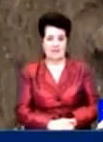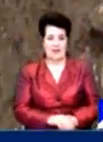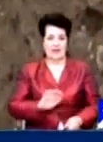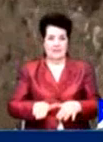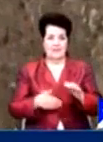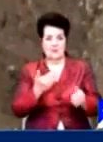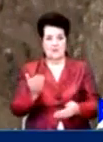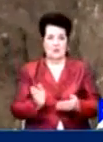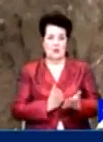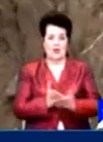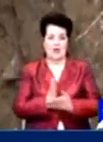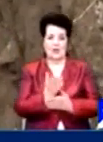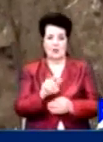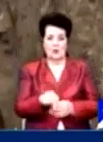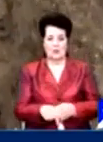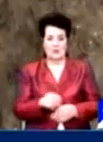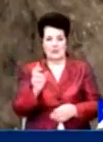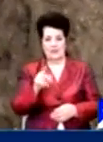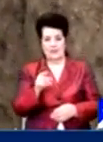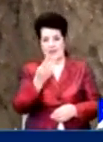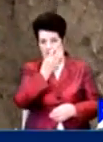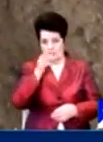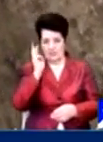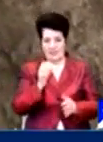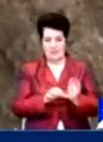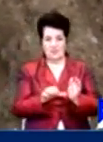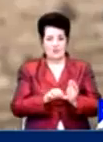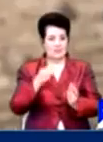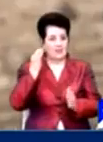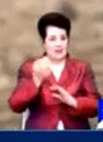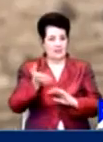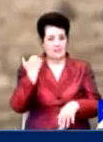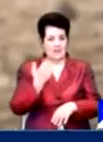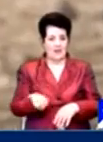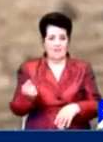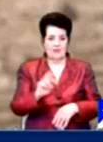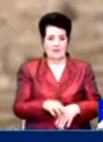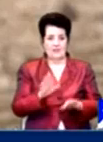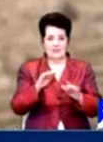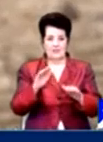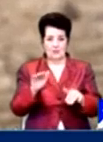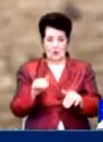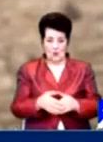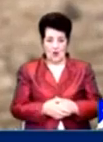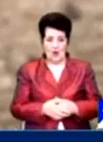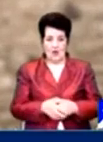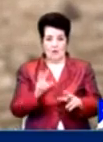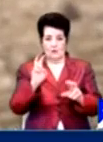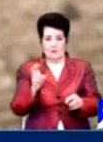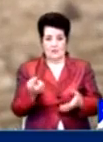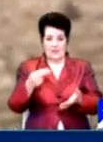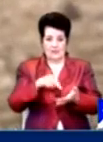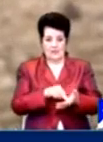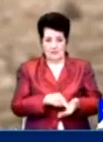Săpăturile arheologice la cetatea Soroca au început în urmă cu 6 ani. Practic anual am venit la Soroca. Atunci, în contextul